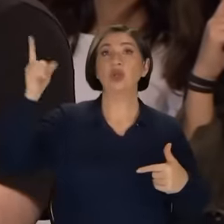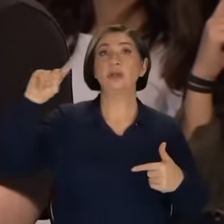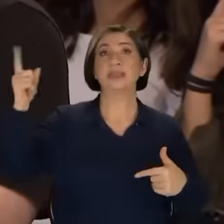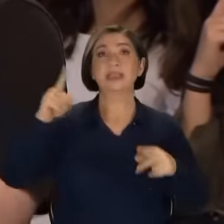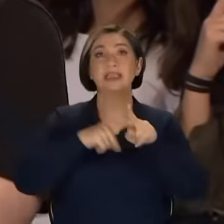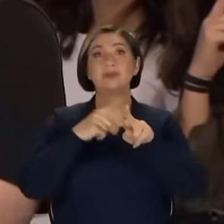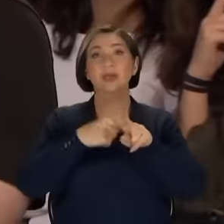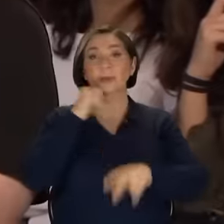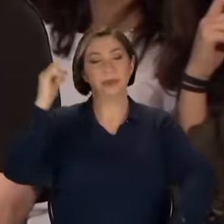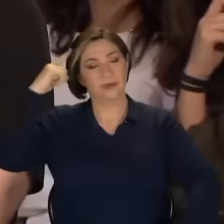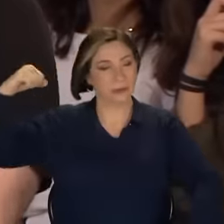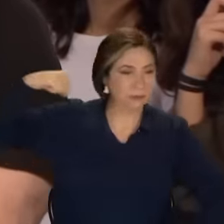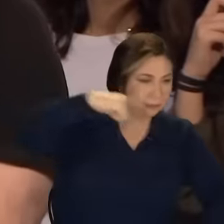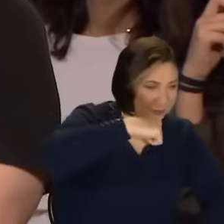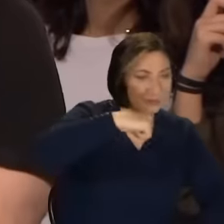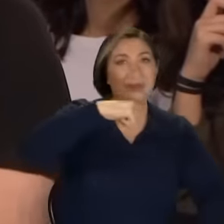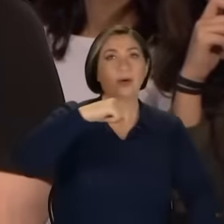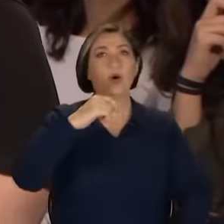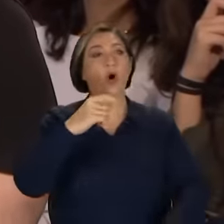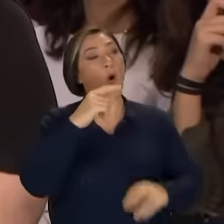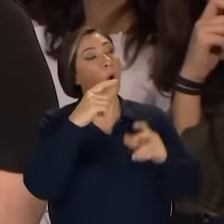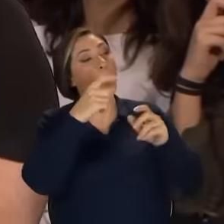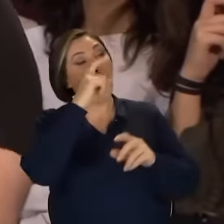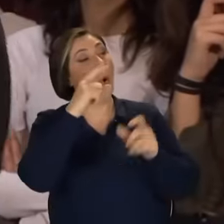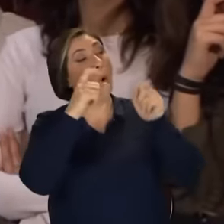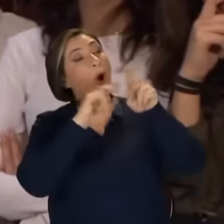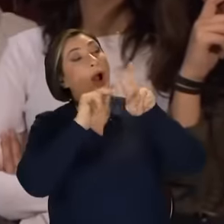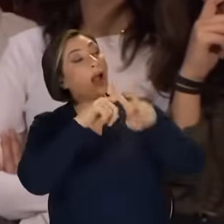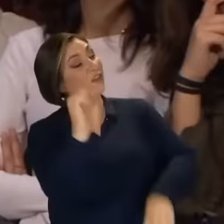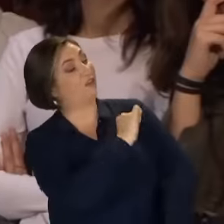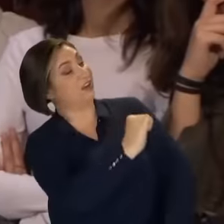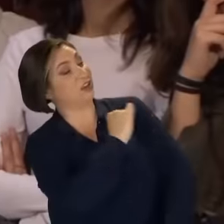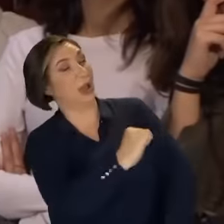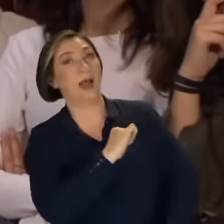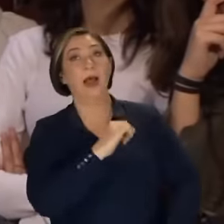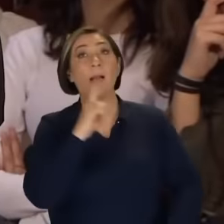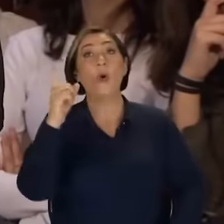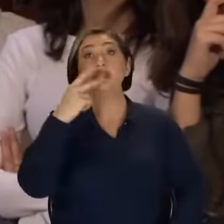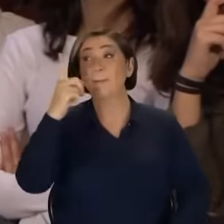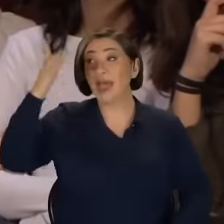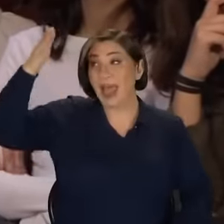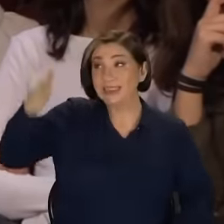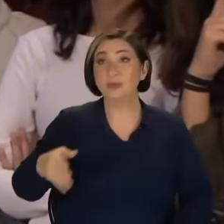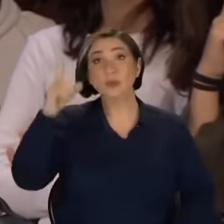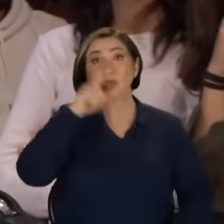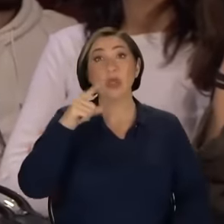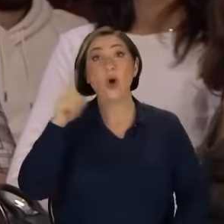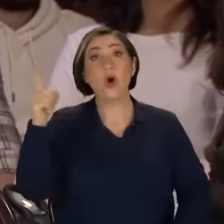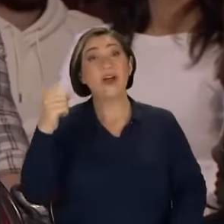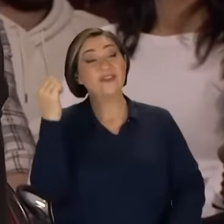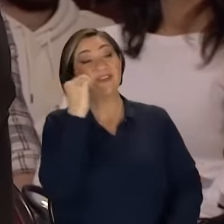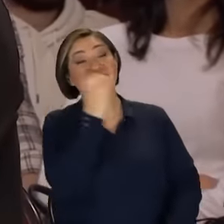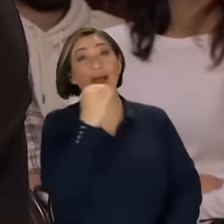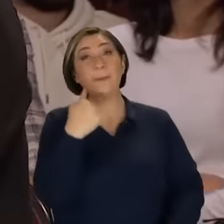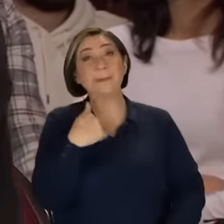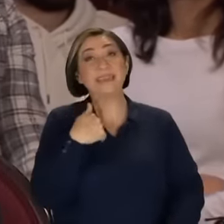yönetmenimiz Yavuz abi kafasını sokuyor ve diyelim ki Okan'ı fırçalıyor. Ama bir tek o cam açıldığı için ona fırça